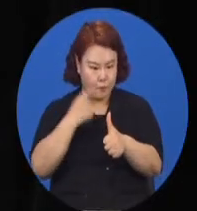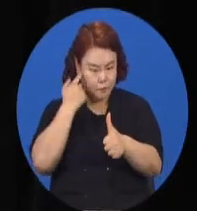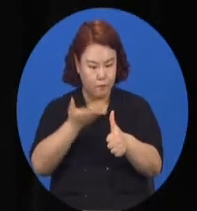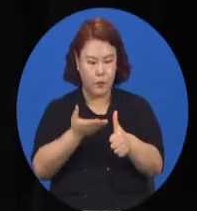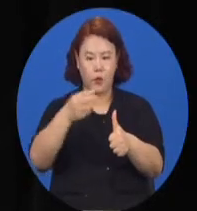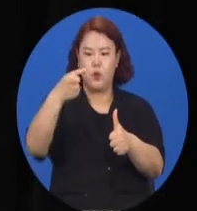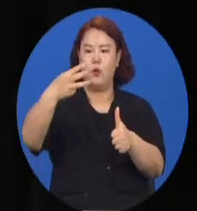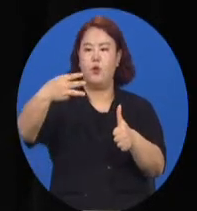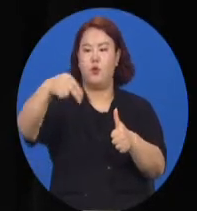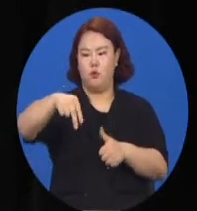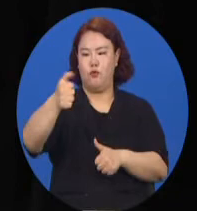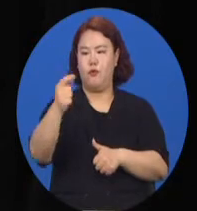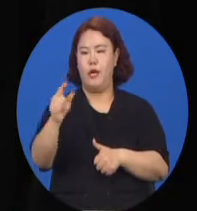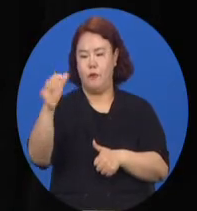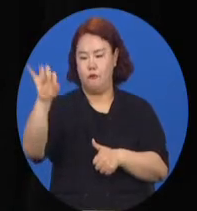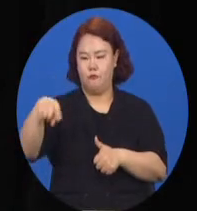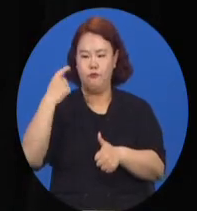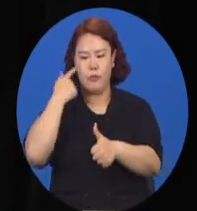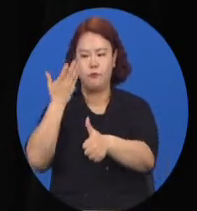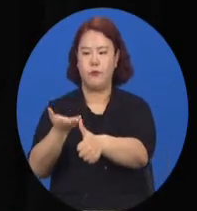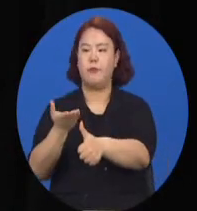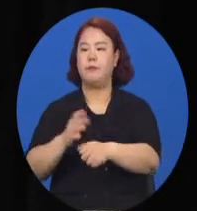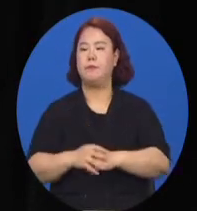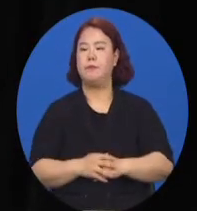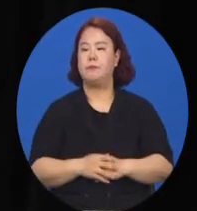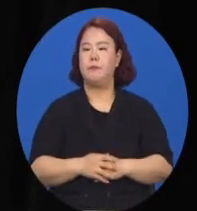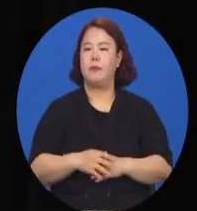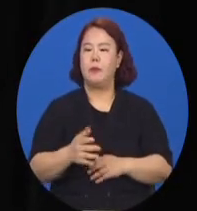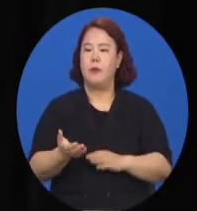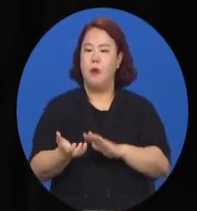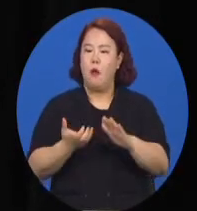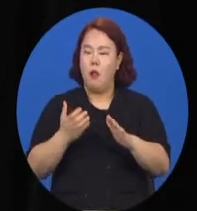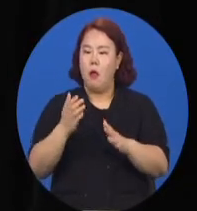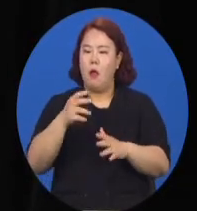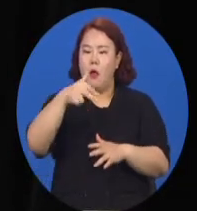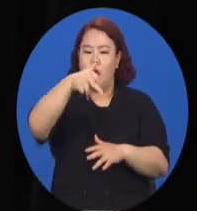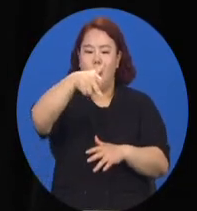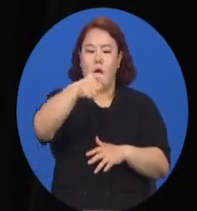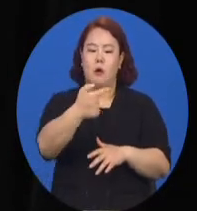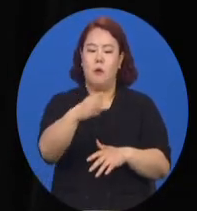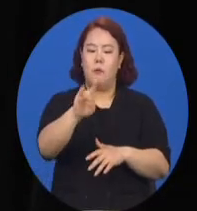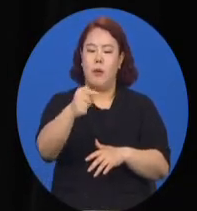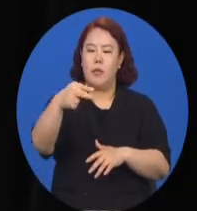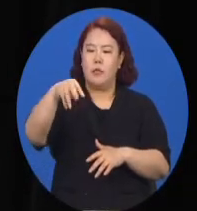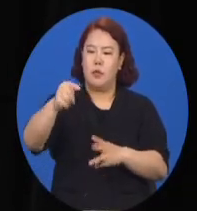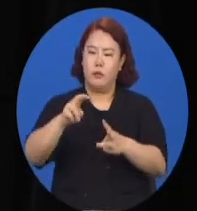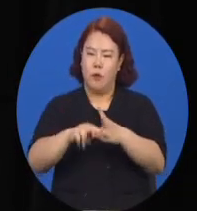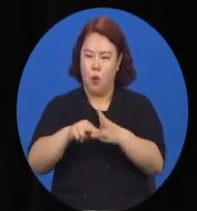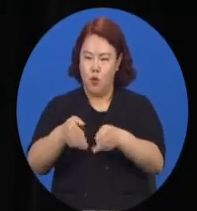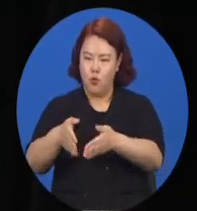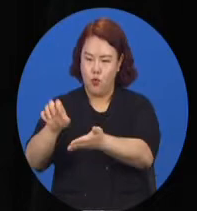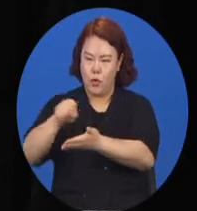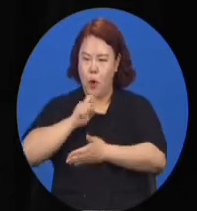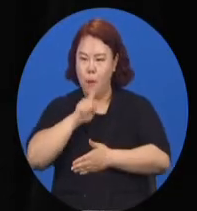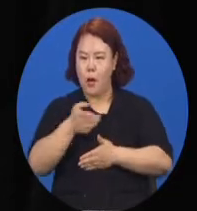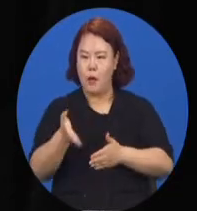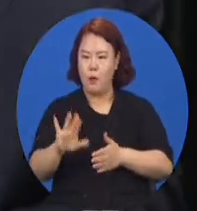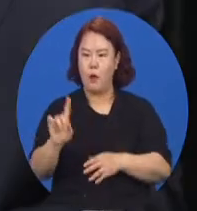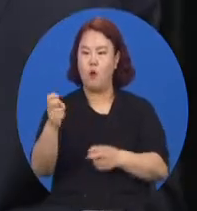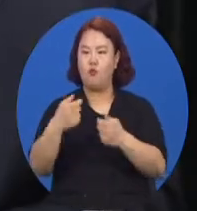질문하시겠습니까? 유한우 후보께 질문 드리겠습니다. 예. 시작해 주시죠. 조금 전에 컨벤션 센터를 유치하시겠다고 하셨는데